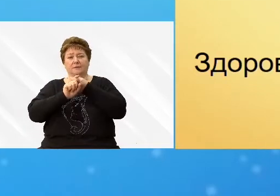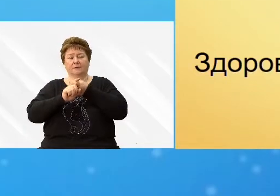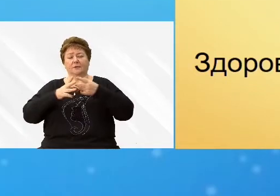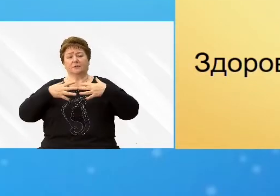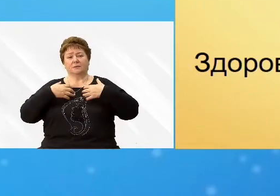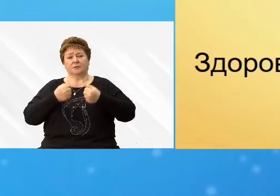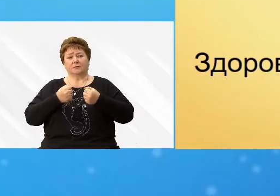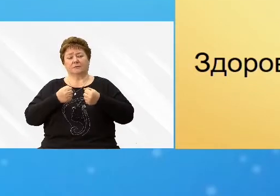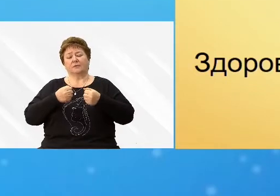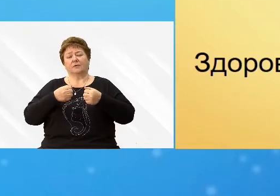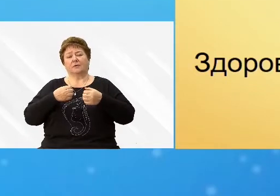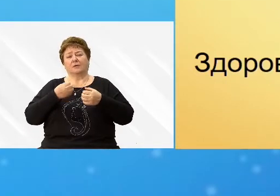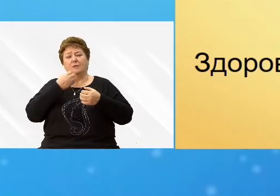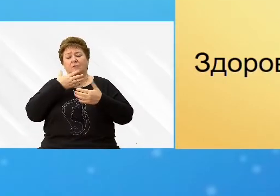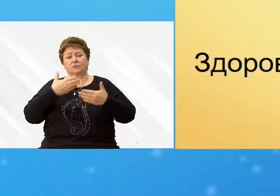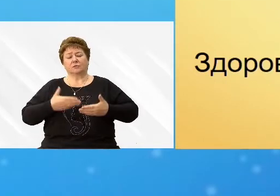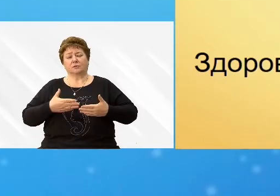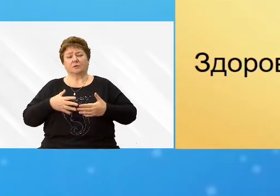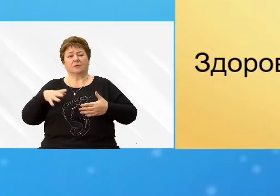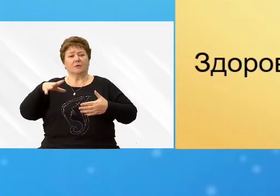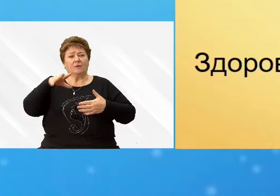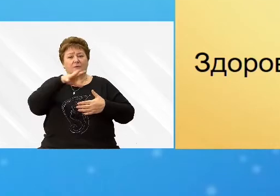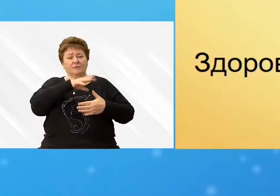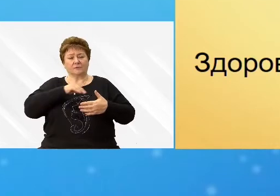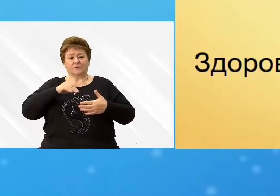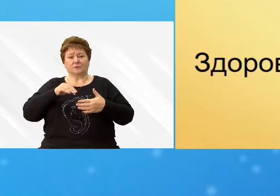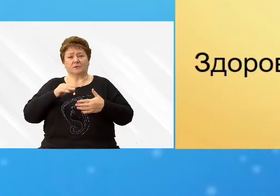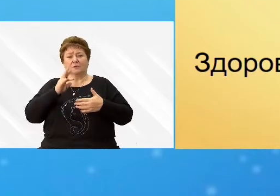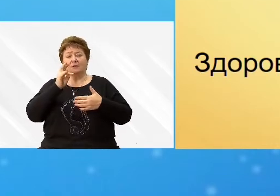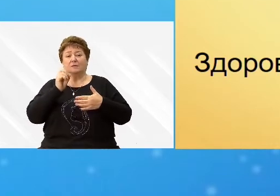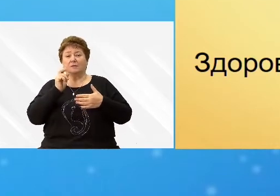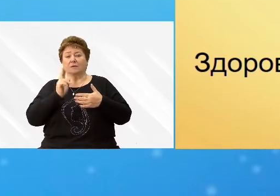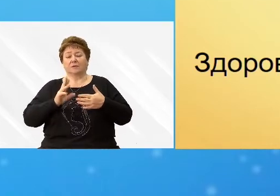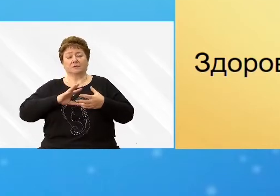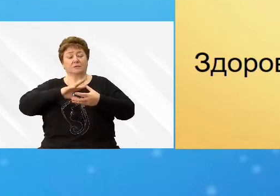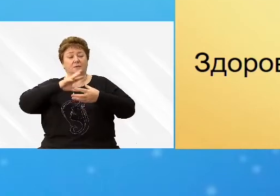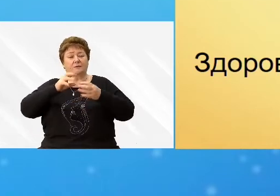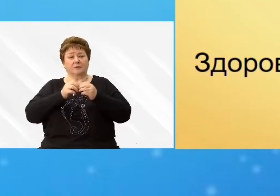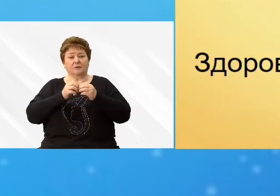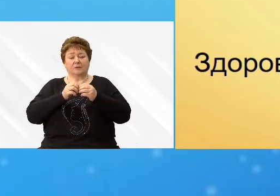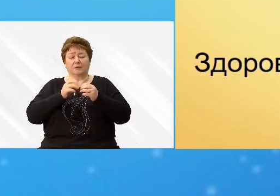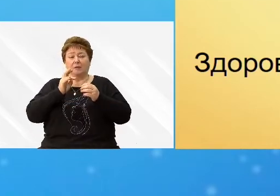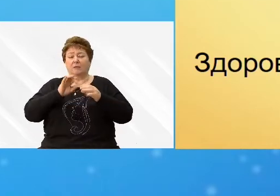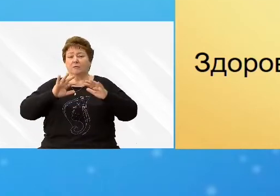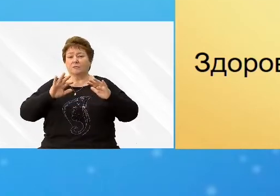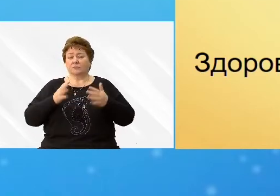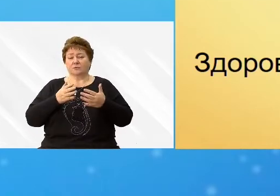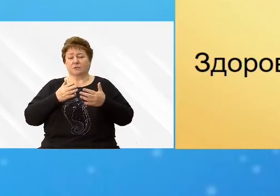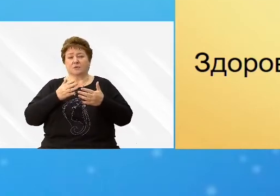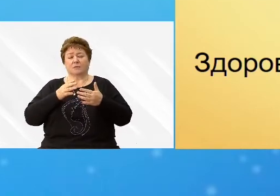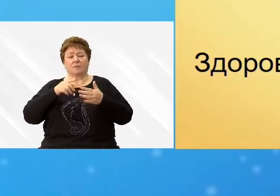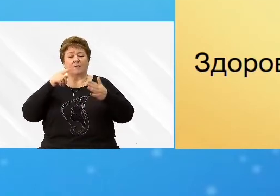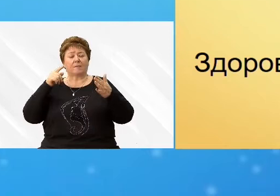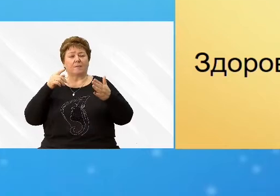здоровье и благополучии всей нации в целом не случайно одним из важнейших показателей